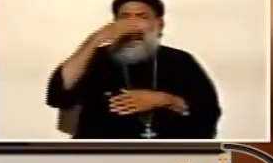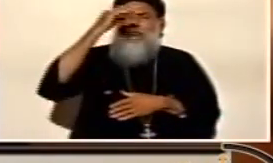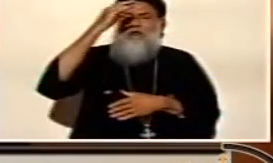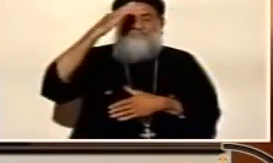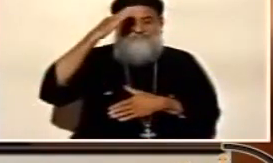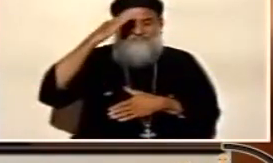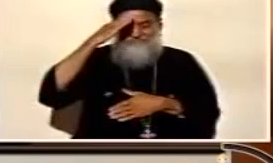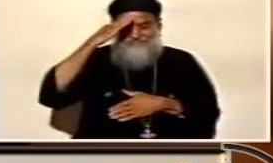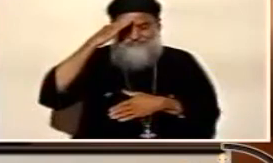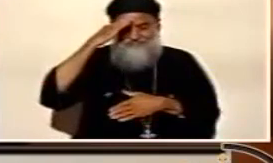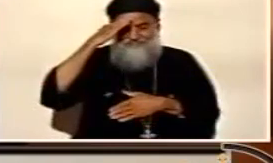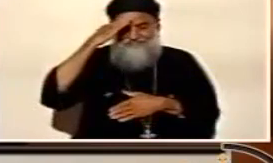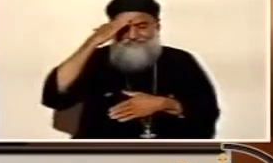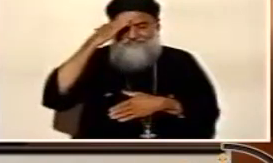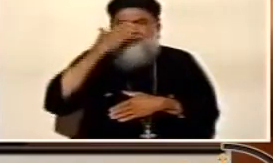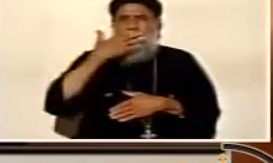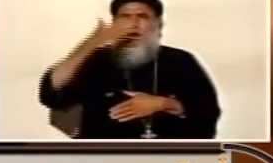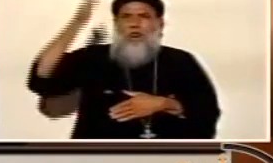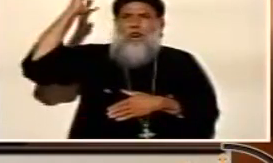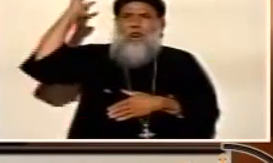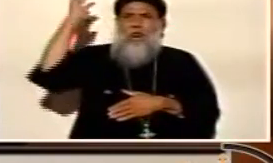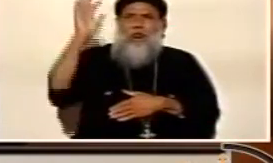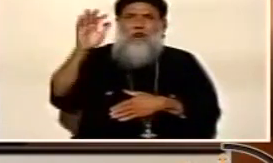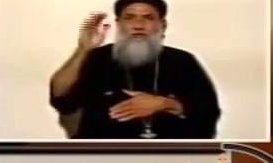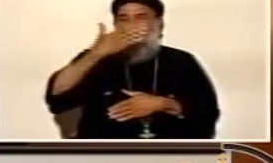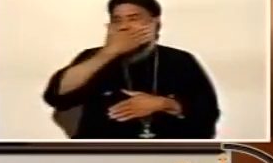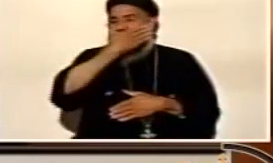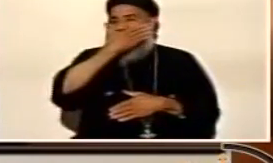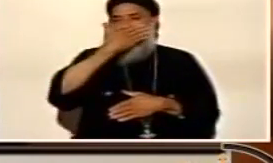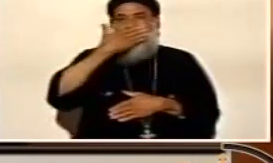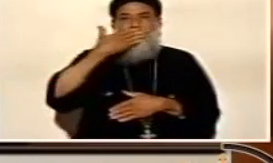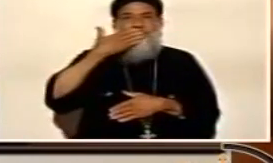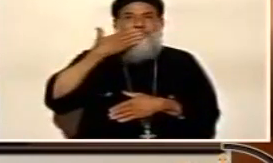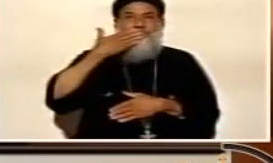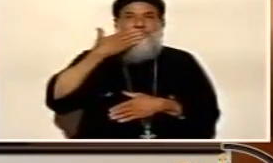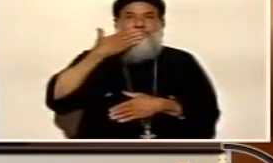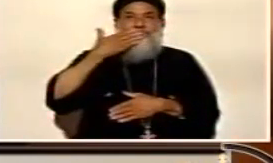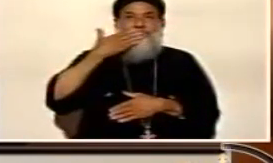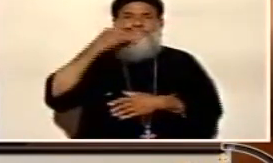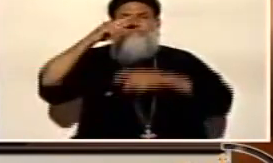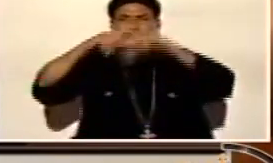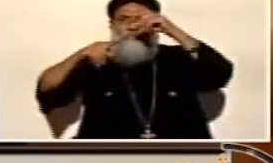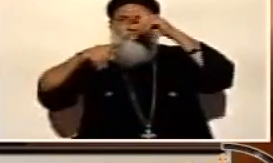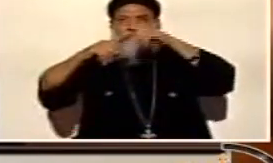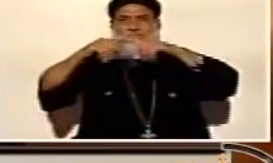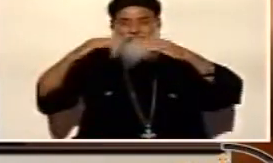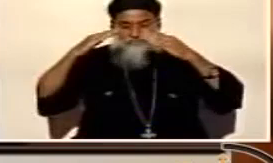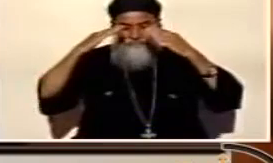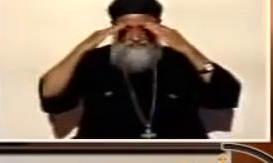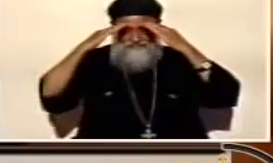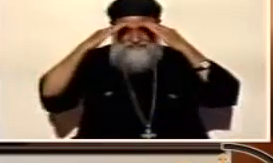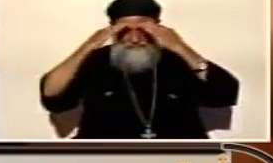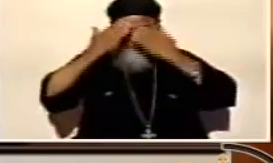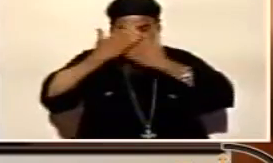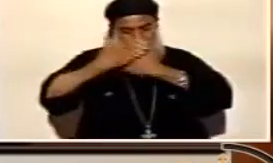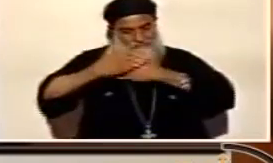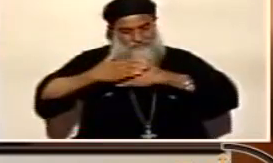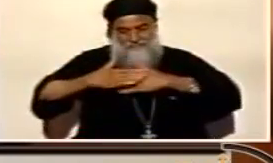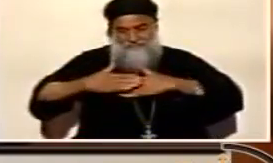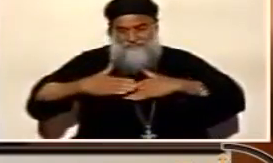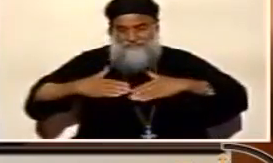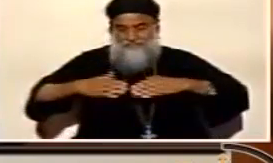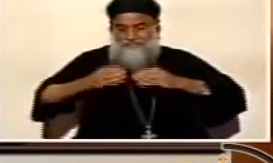بالإحسان، قابل العداوة بالمحبة، قابل الأخذ بالعطاء،